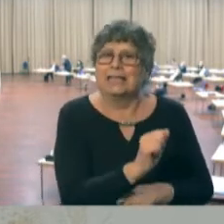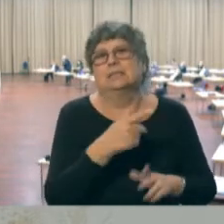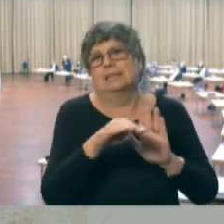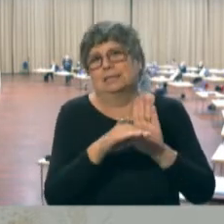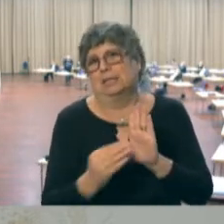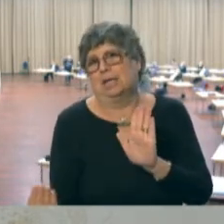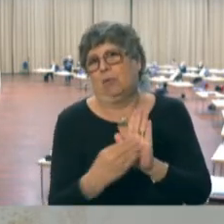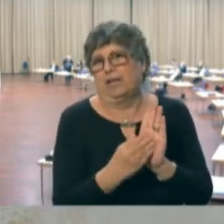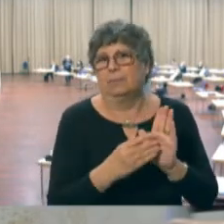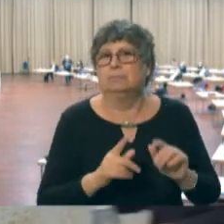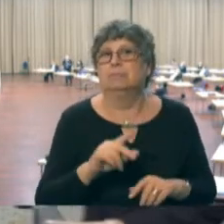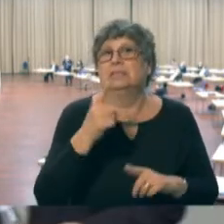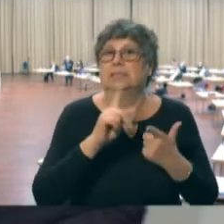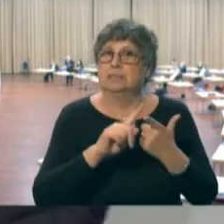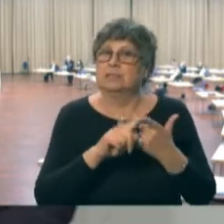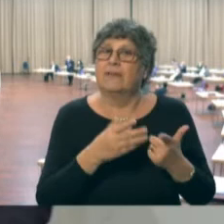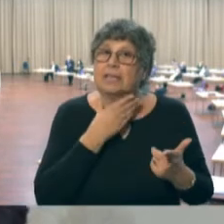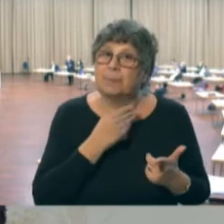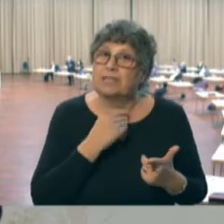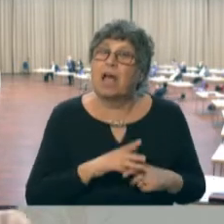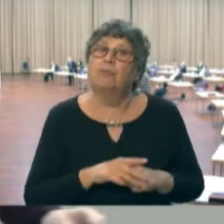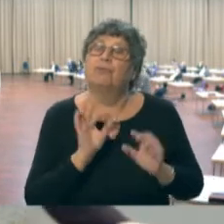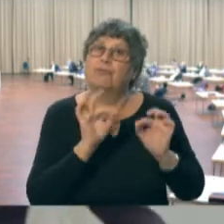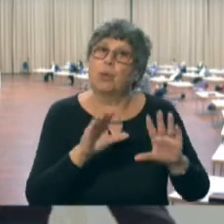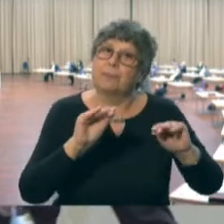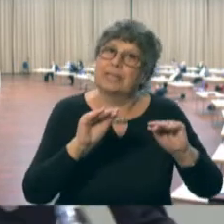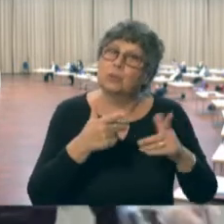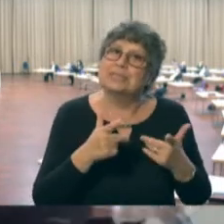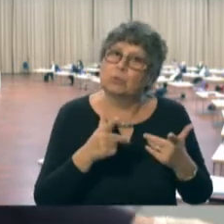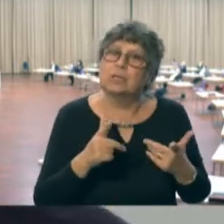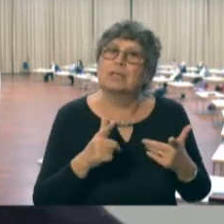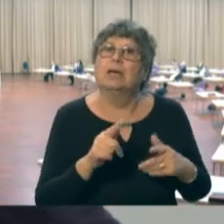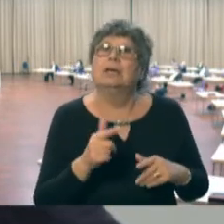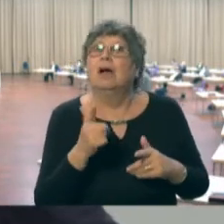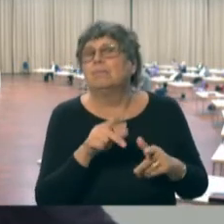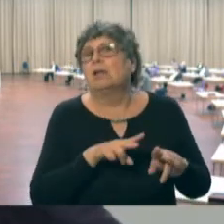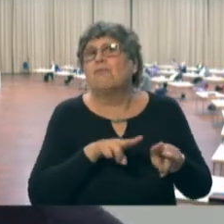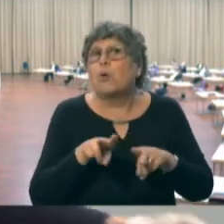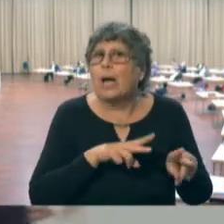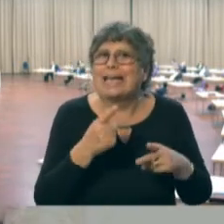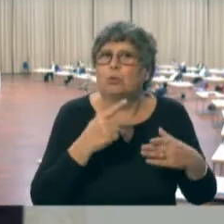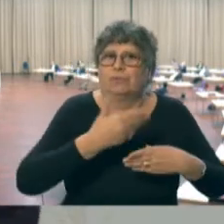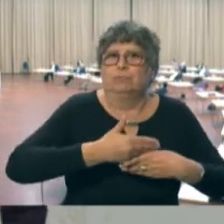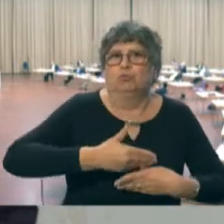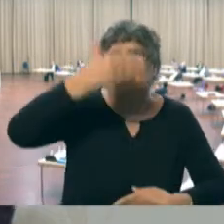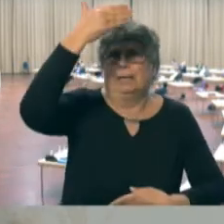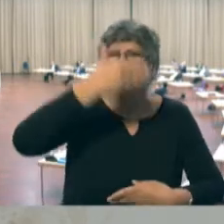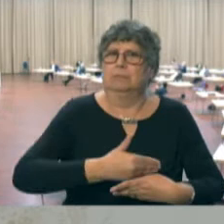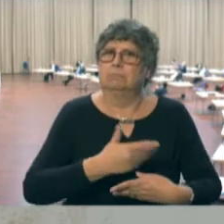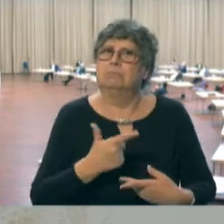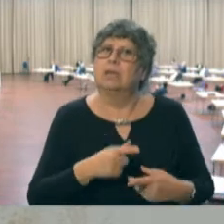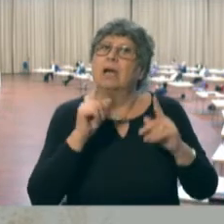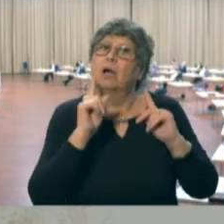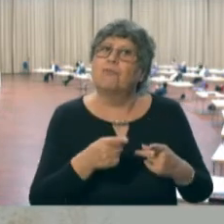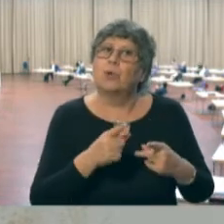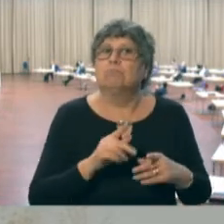werden. Der zweite Regelungsbedarf ergibt sich für die Nutzung einer Trennvorrichtung, für gewöhnlich eine Scheibe, bei der Durchführung